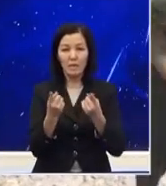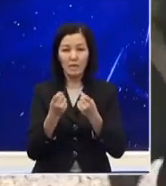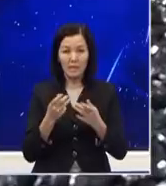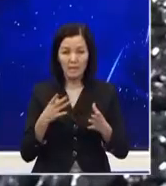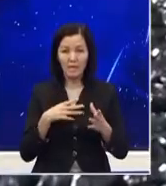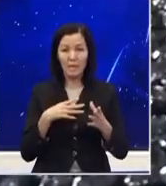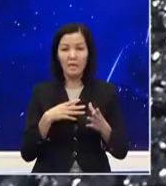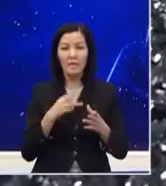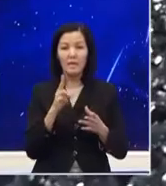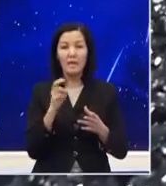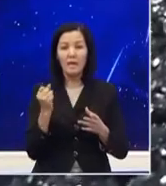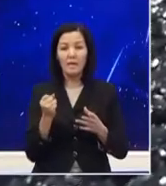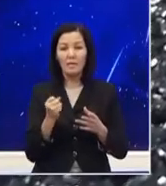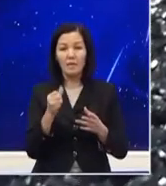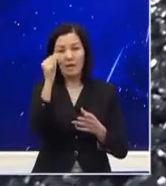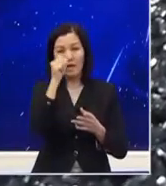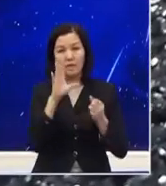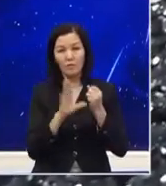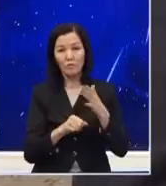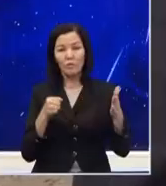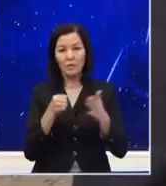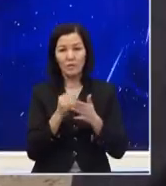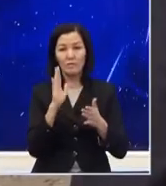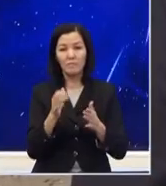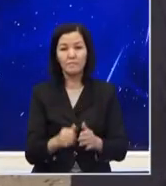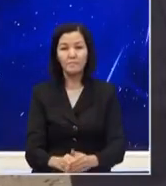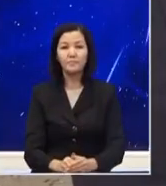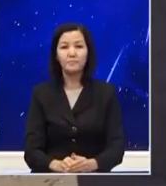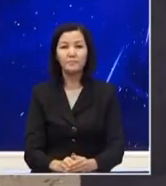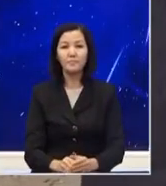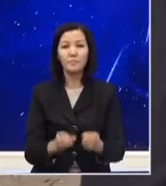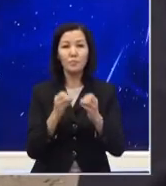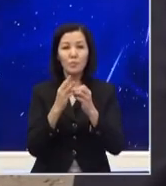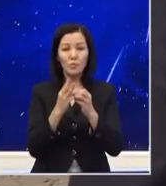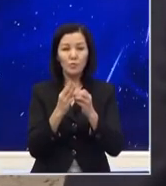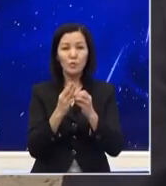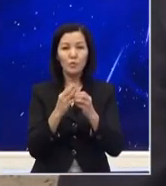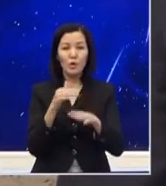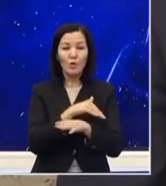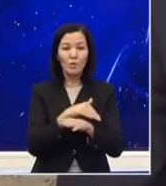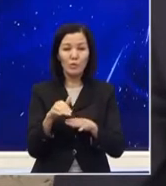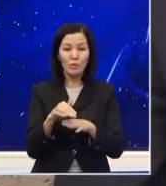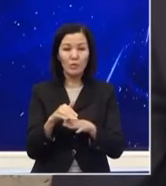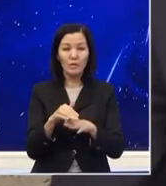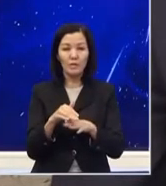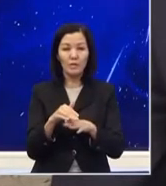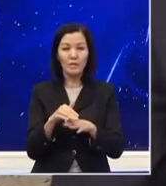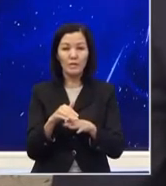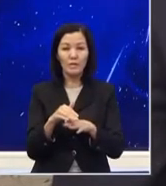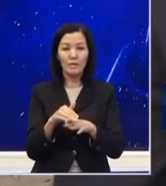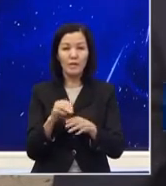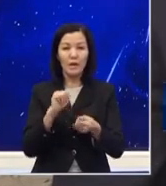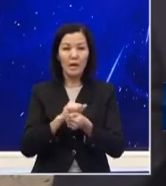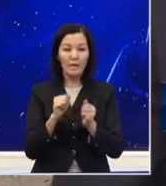шаруа да қараша айының аяғында соңына жетеді. Жалпы 10-13 көшенің 11 көшесіне бүгінгі күнде біз